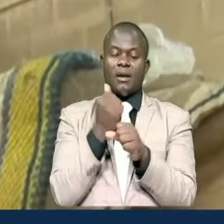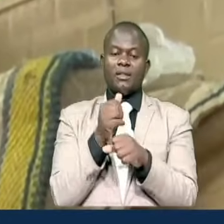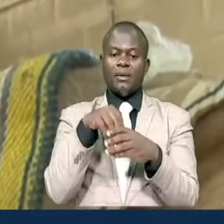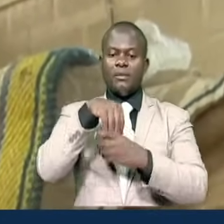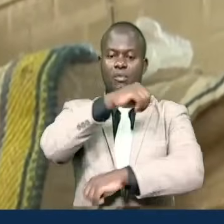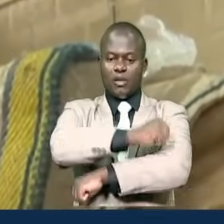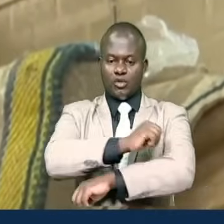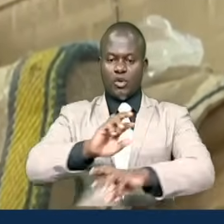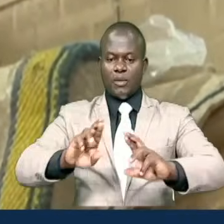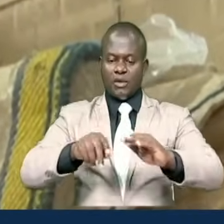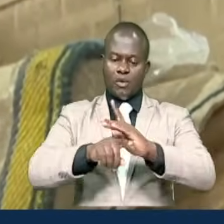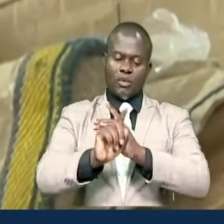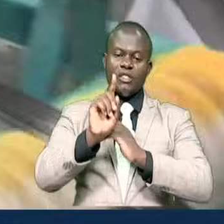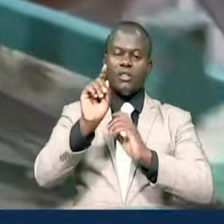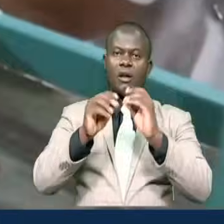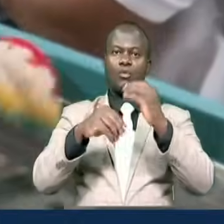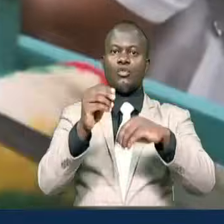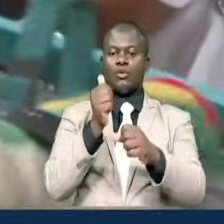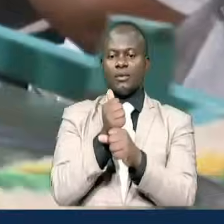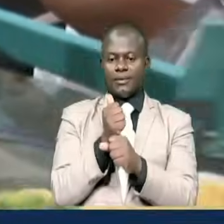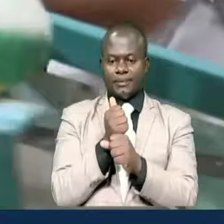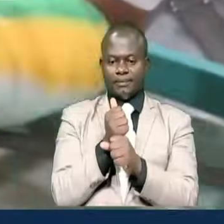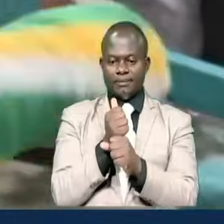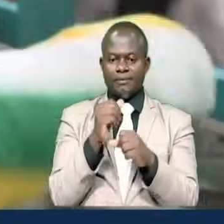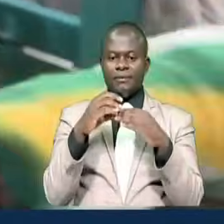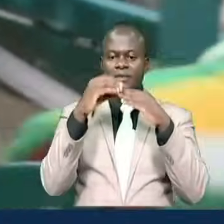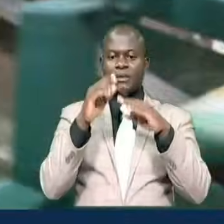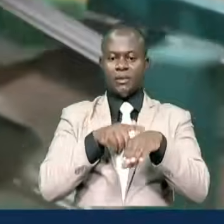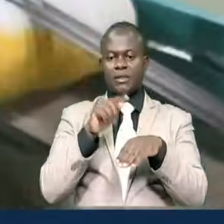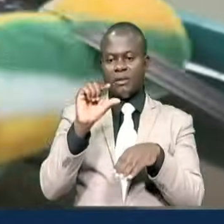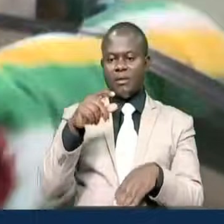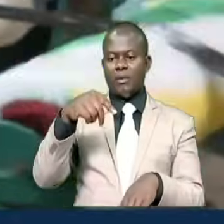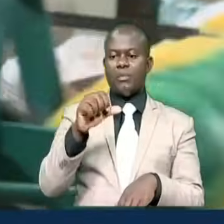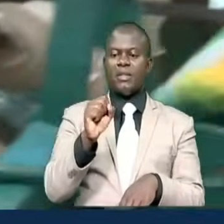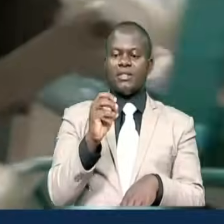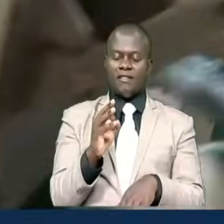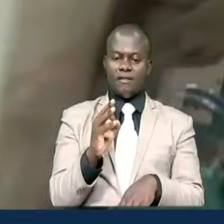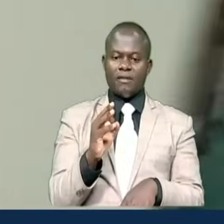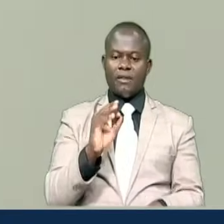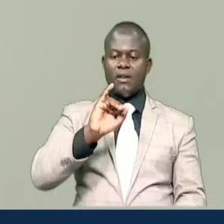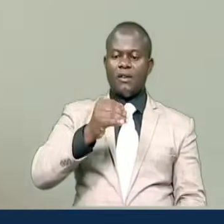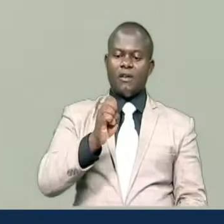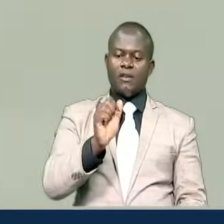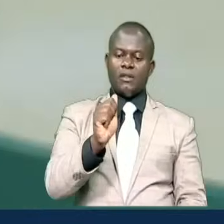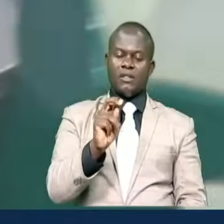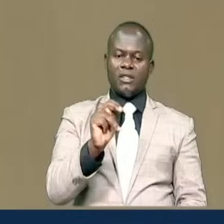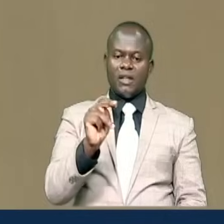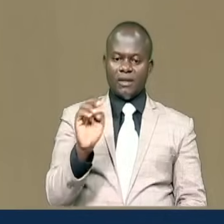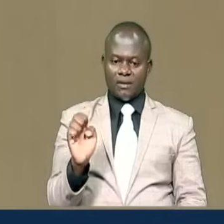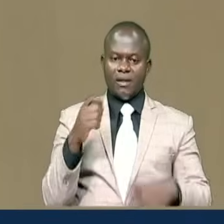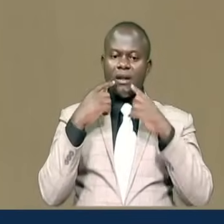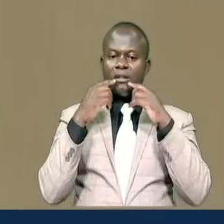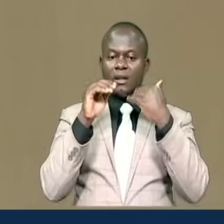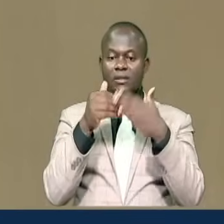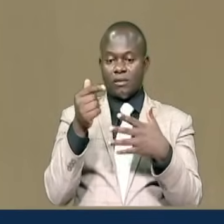mashuri bitegura kwinjira ku isoko ry'umurimo umuyobozi w'agateganyo wa PSF Jean Françoise Mubirigi asobanura